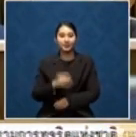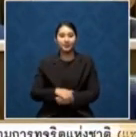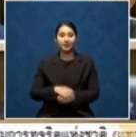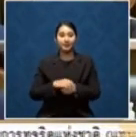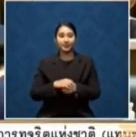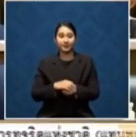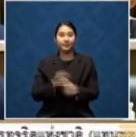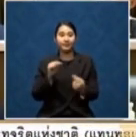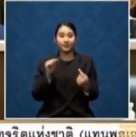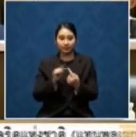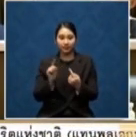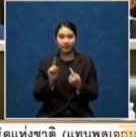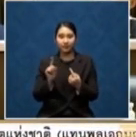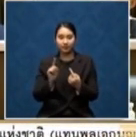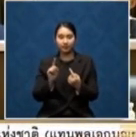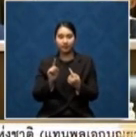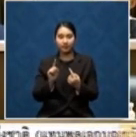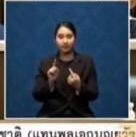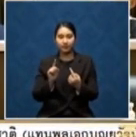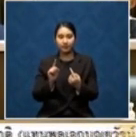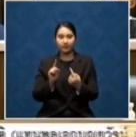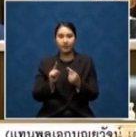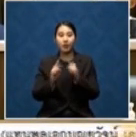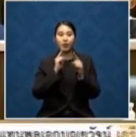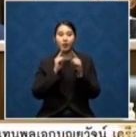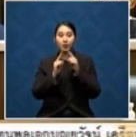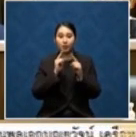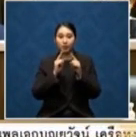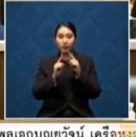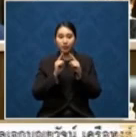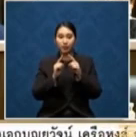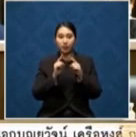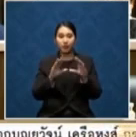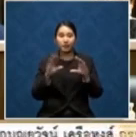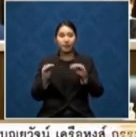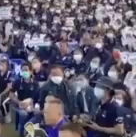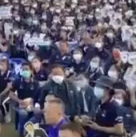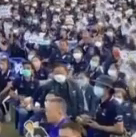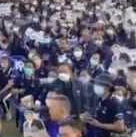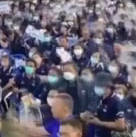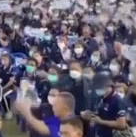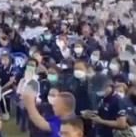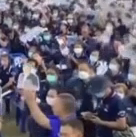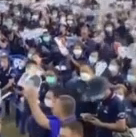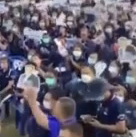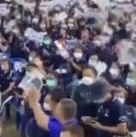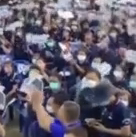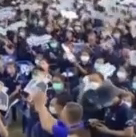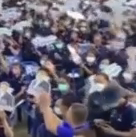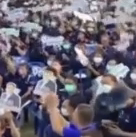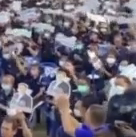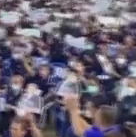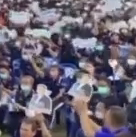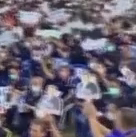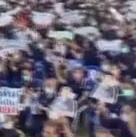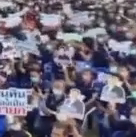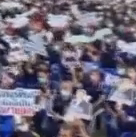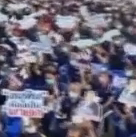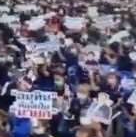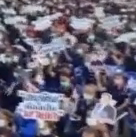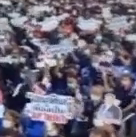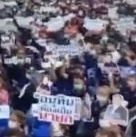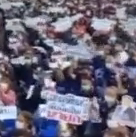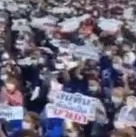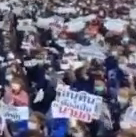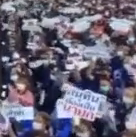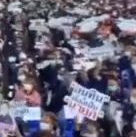บขออภัยกลางสภานะฮะเนี่ยดูเวทีคนเยอะจริงหรือเปล่าวันนั้น เยอะ โอ้โหก็เยอะจริงวันนั้น เป็นมือนะ ฮะแล้